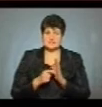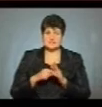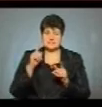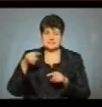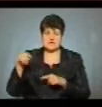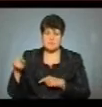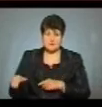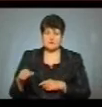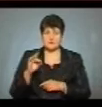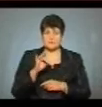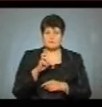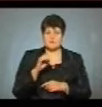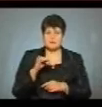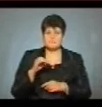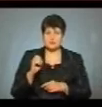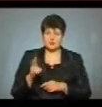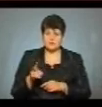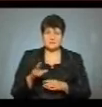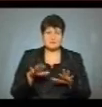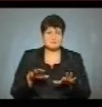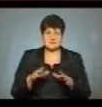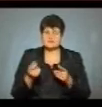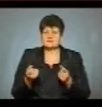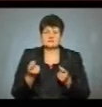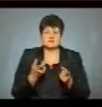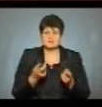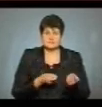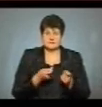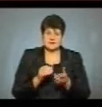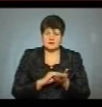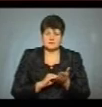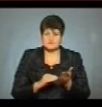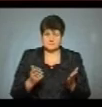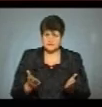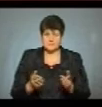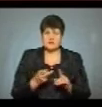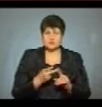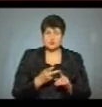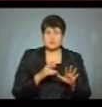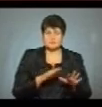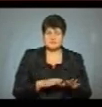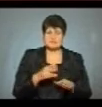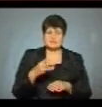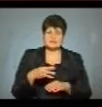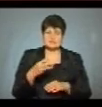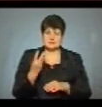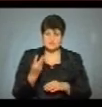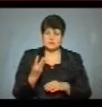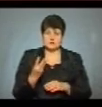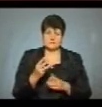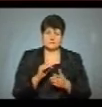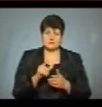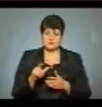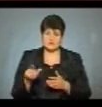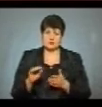Закарпаття, та Роман Бабюк. Ані свого віку, ані місця, звідки надсилає текст, він не зазначив. Друге місце посіли 33 іспитники. Це ті,